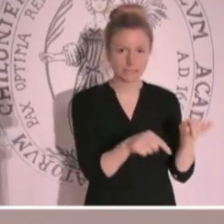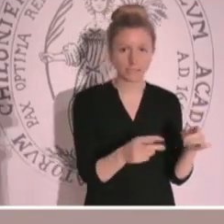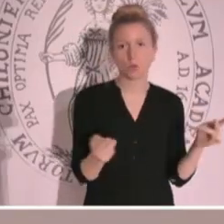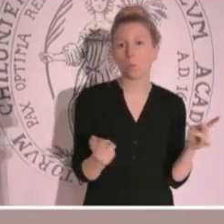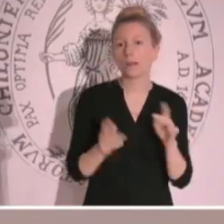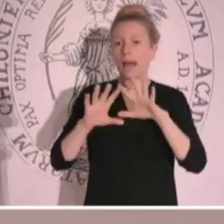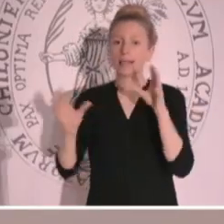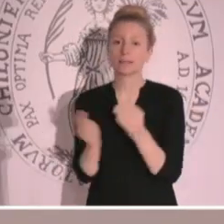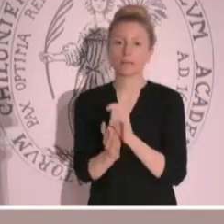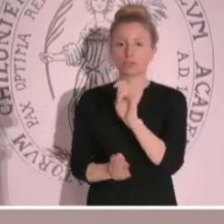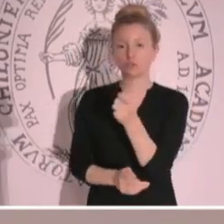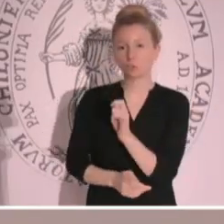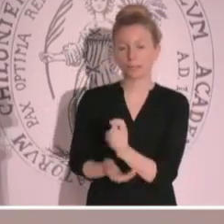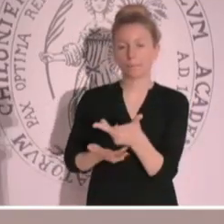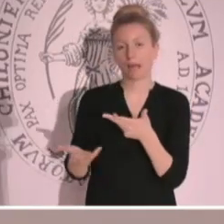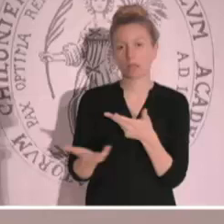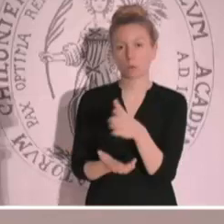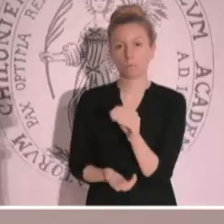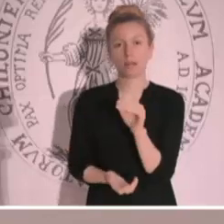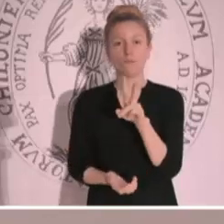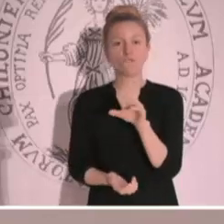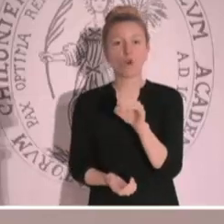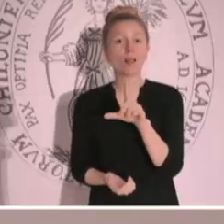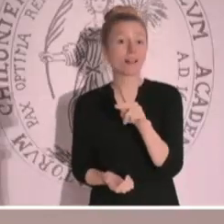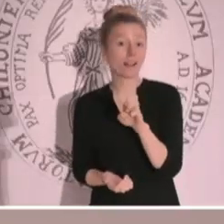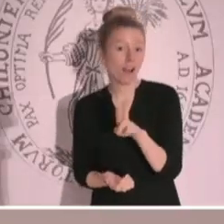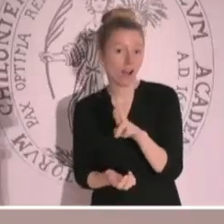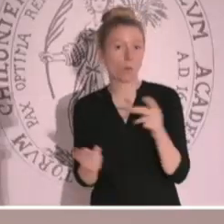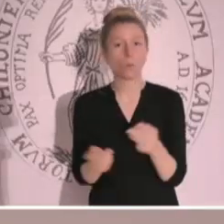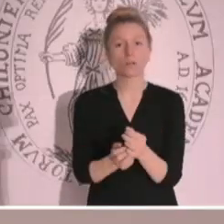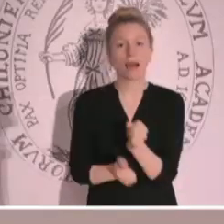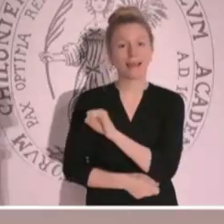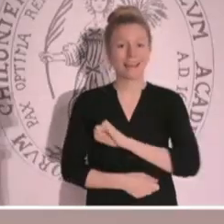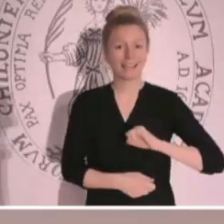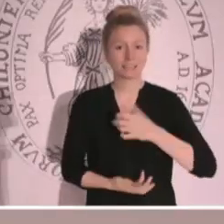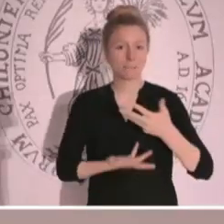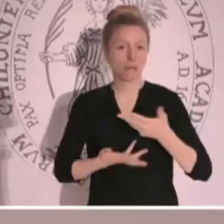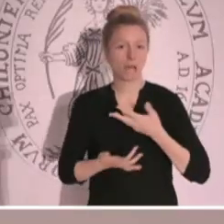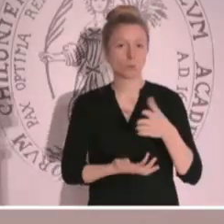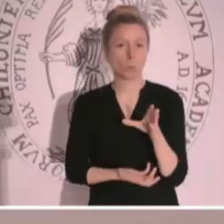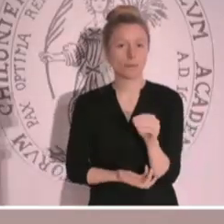Volker, aber auch eine Rechtsberatung mit Nils könnt ihr bei uns bekommen.